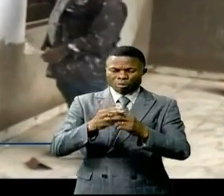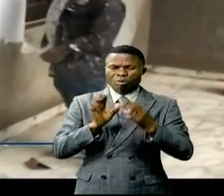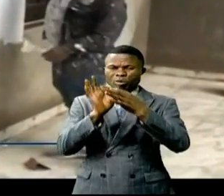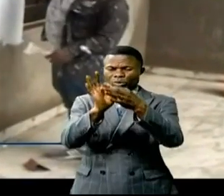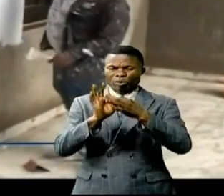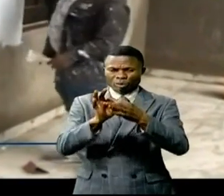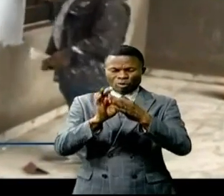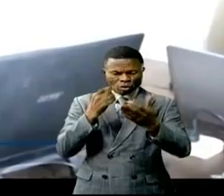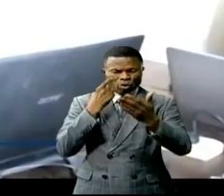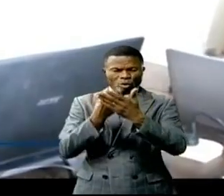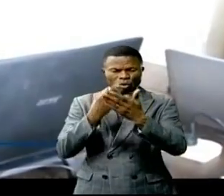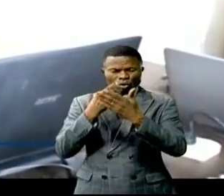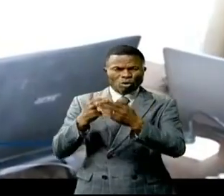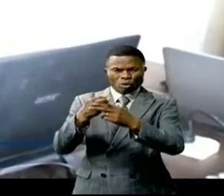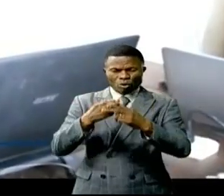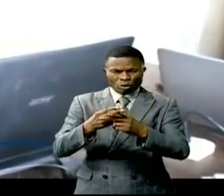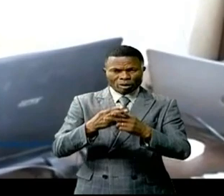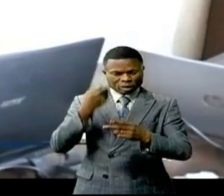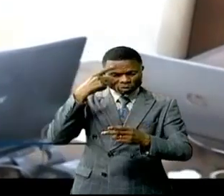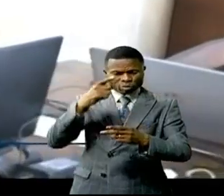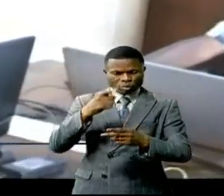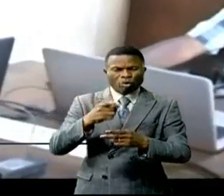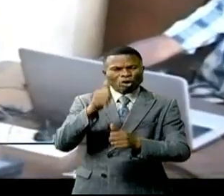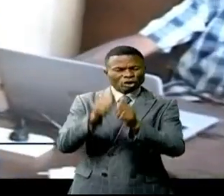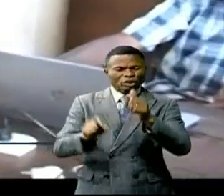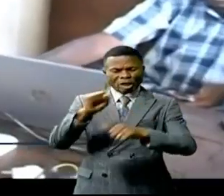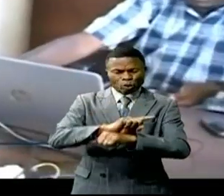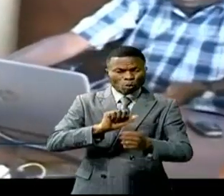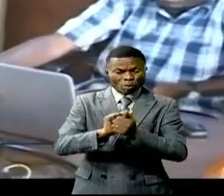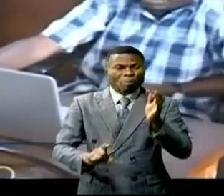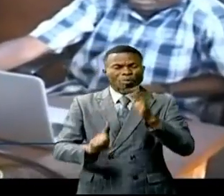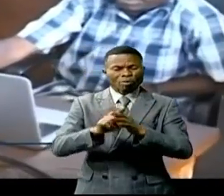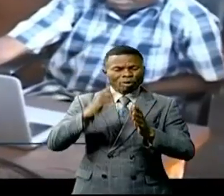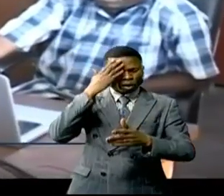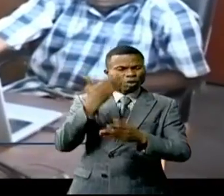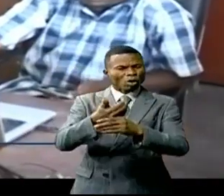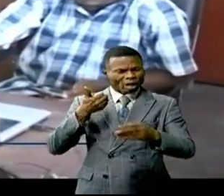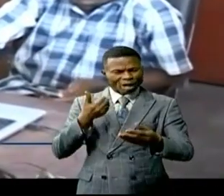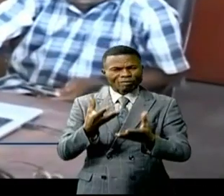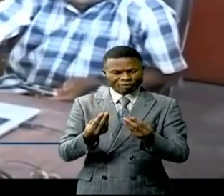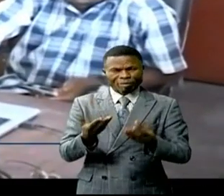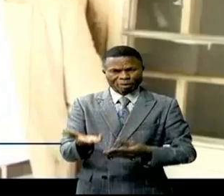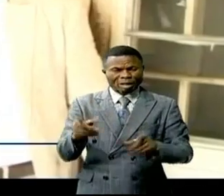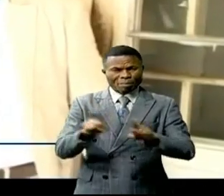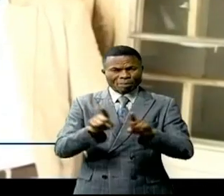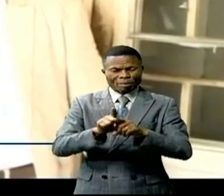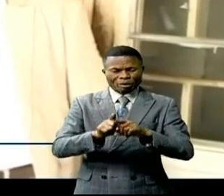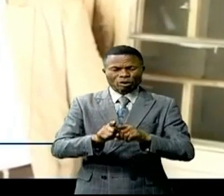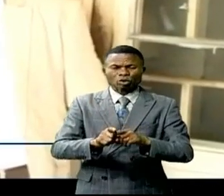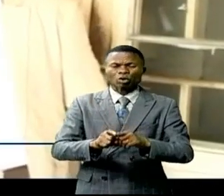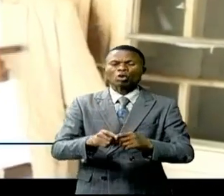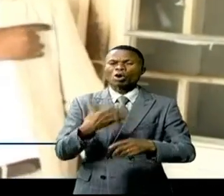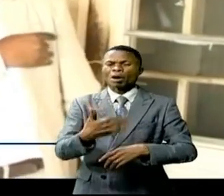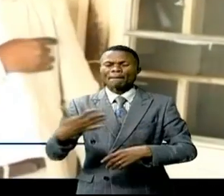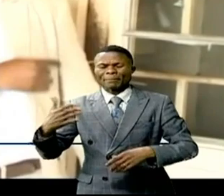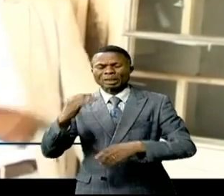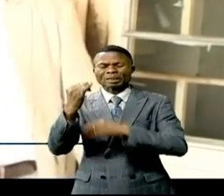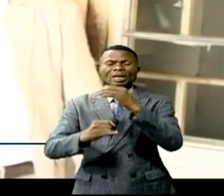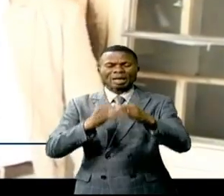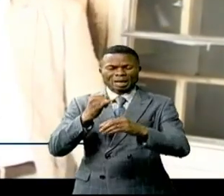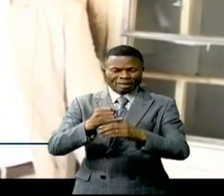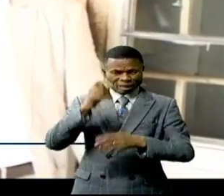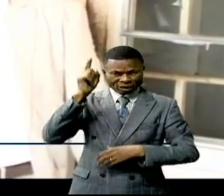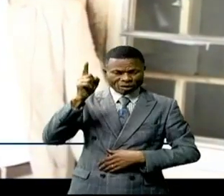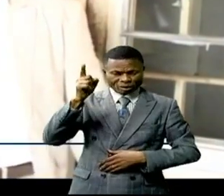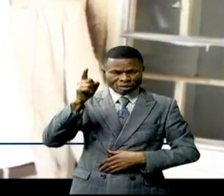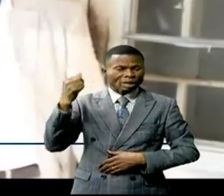de l'Observatoire pour le mettre à jour conformément aux autres observatoires du monde, précise Dr Adalbert